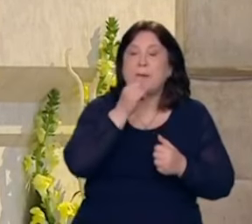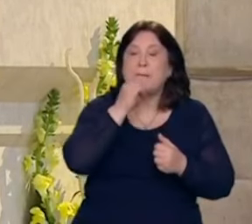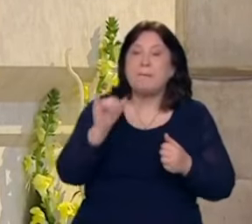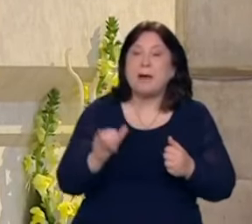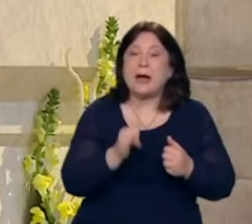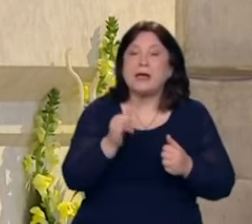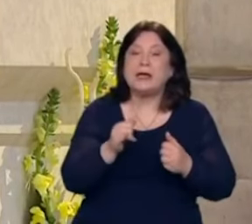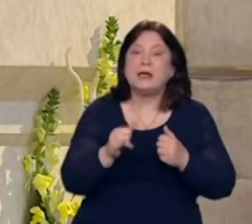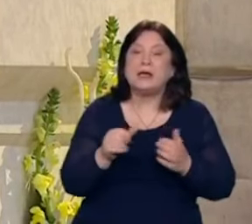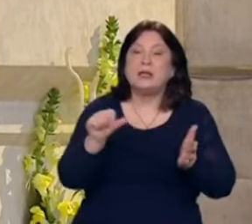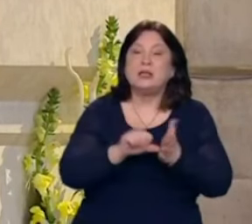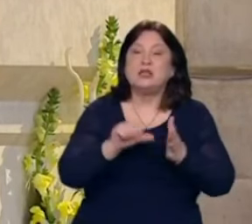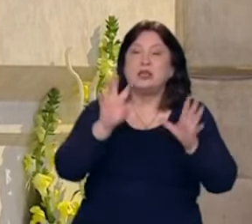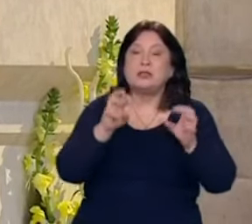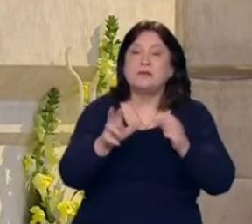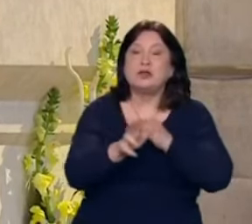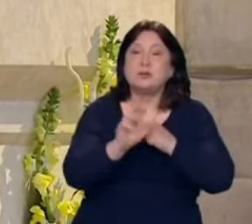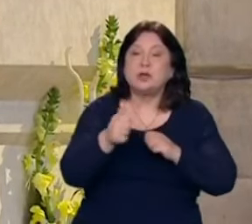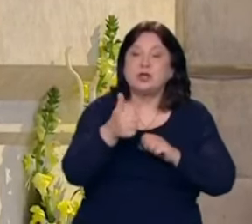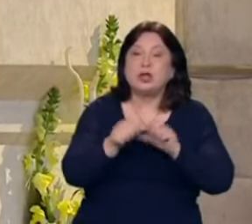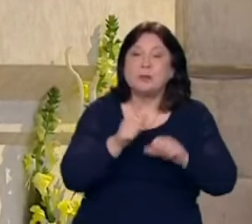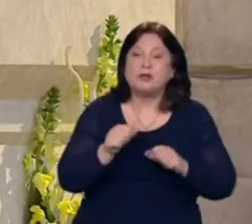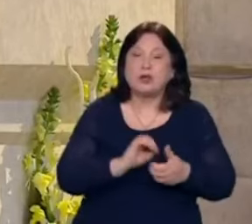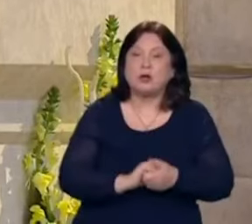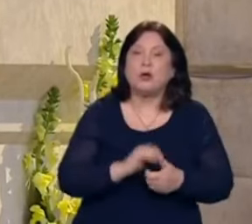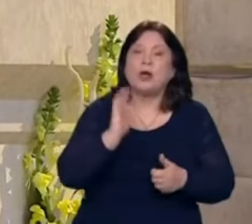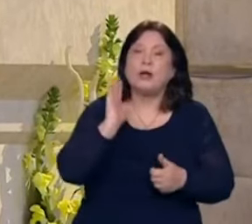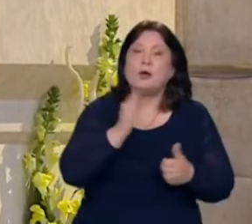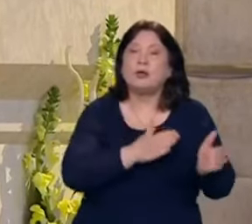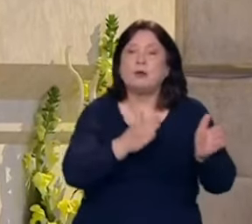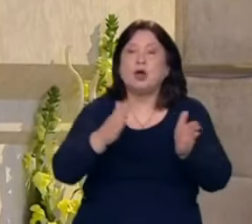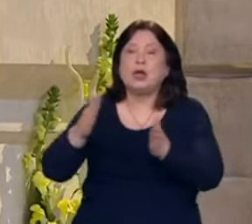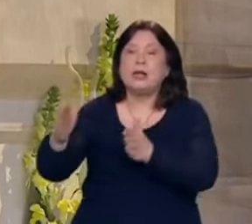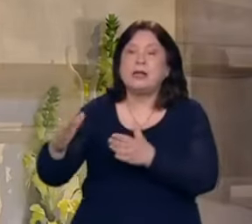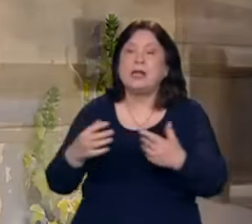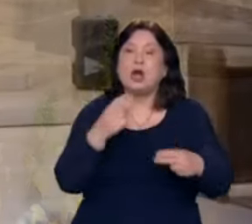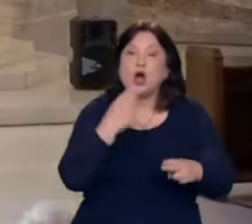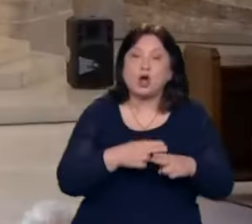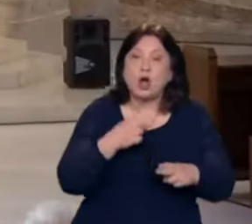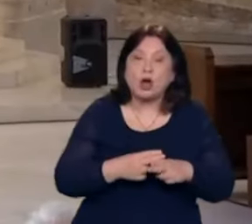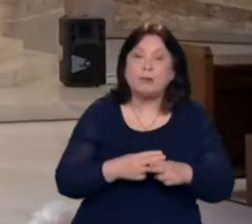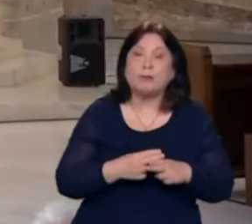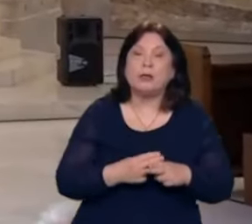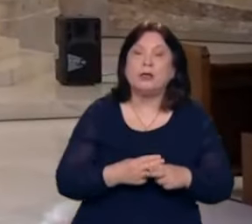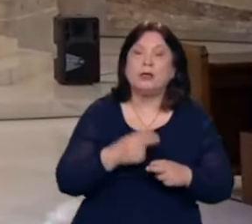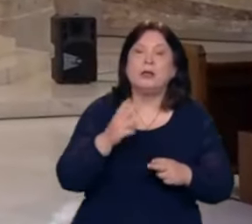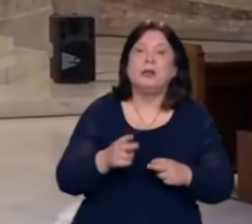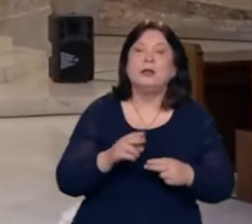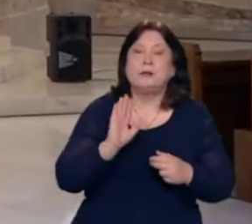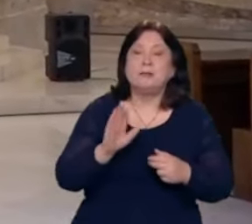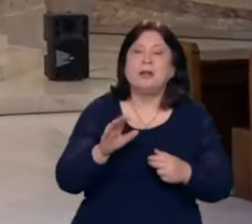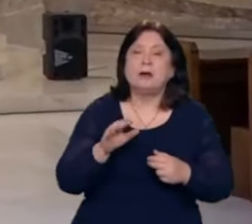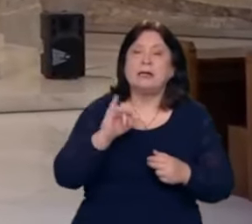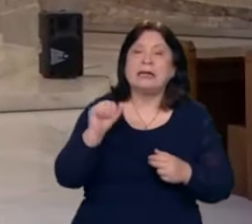8 pi roku a potem kolejne choroby zwłaszcza